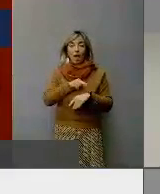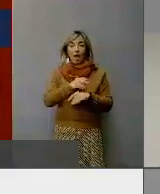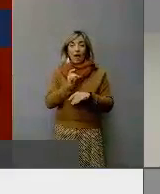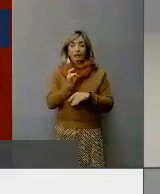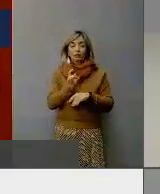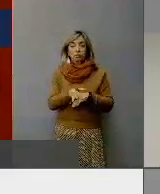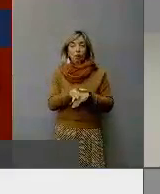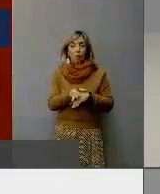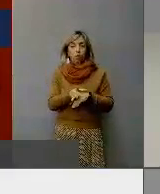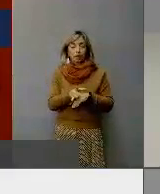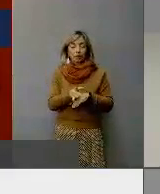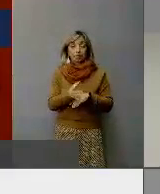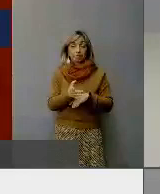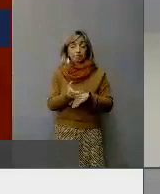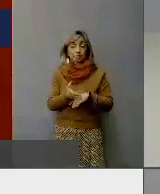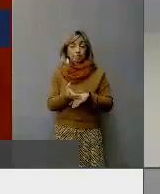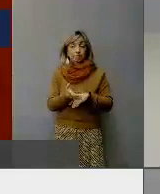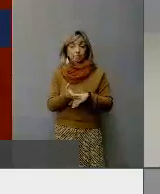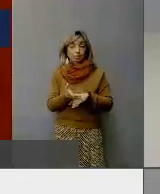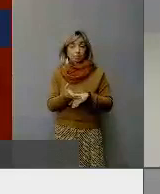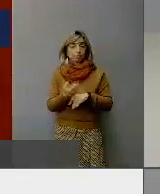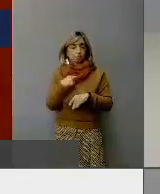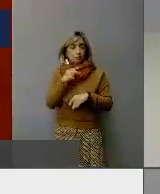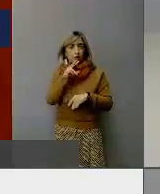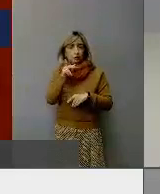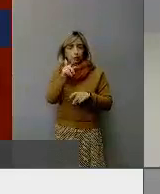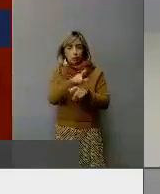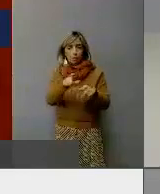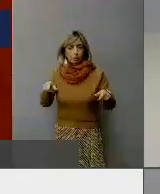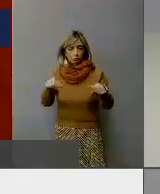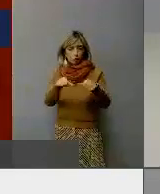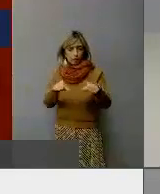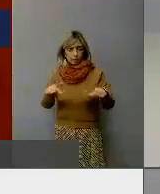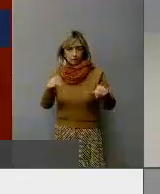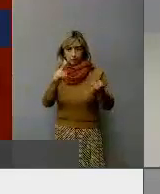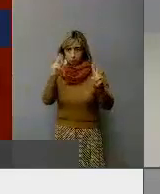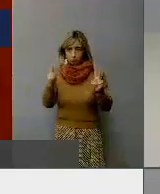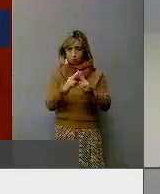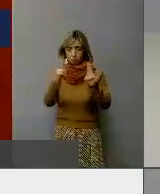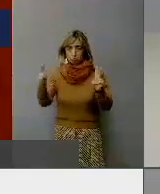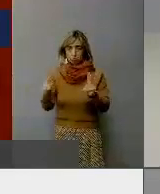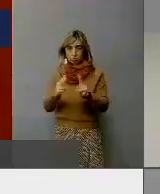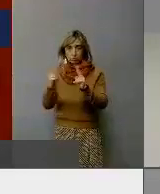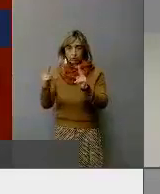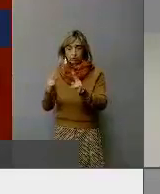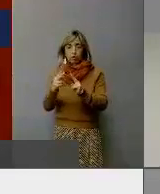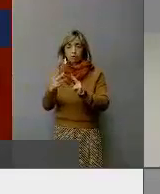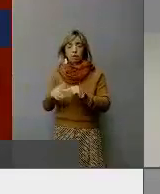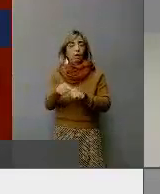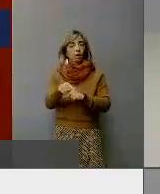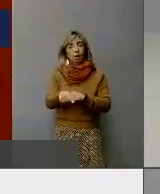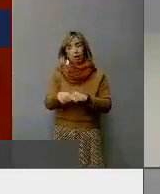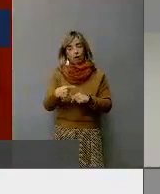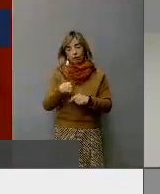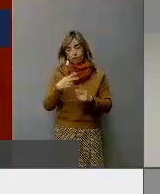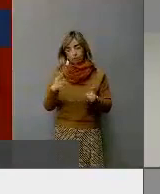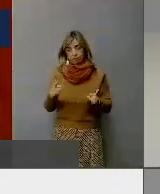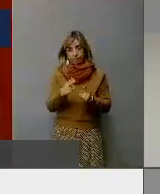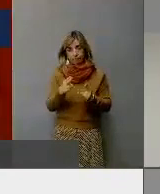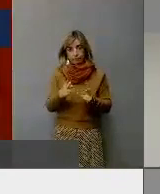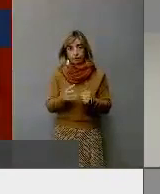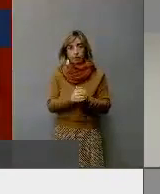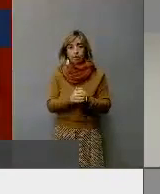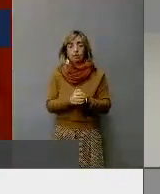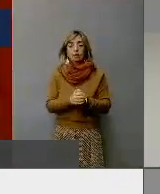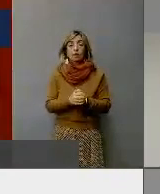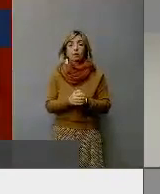anche i residenti e condomini che ho incontrato da questo punto di vista è chiusa detto questo